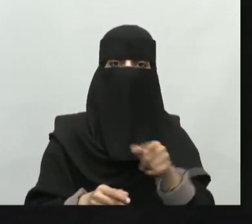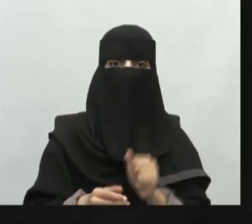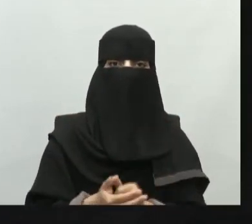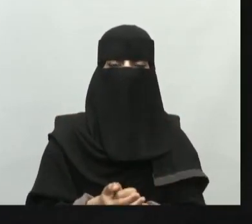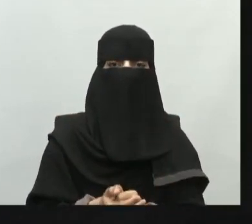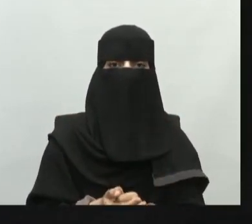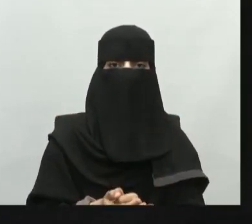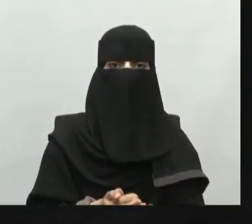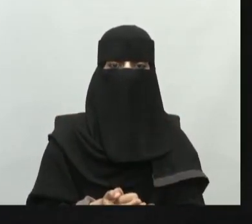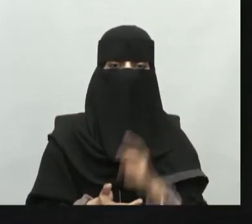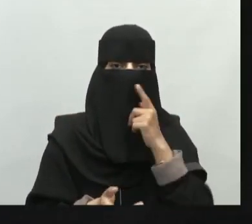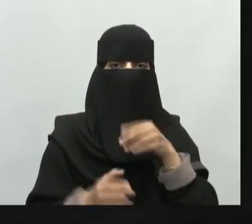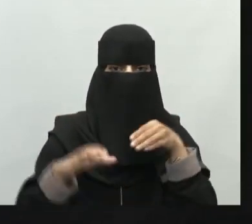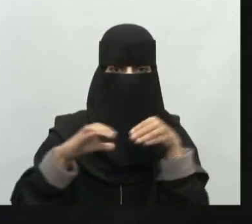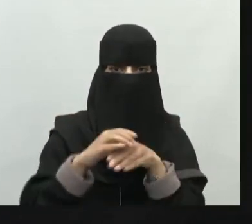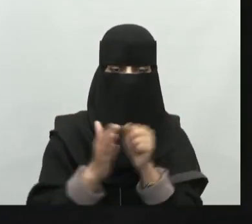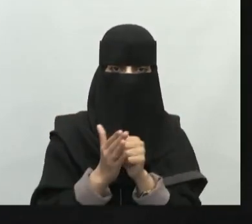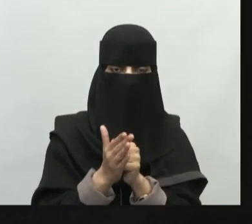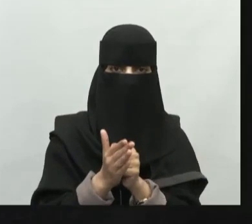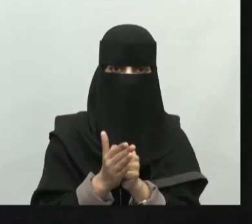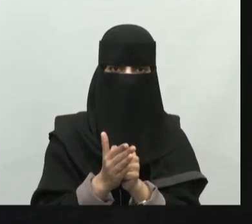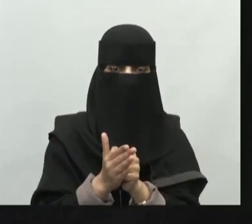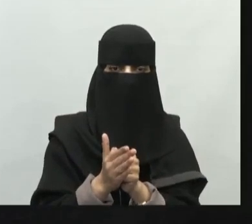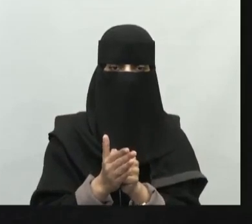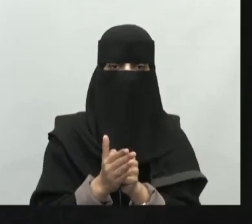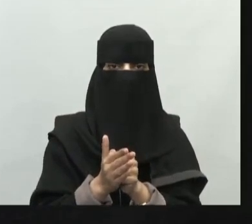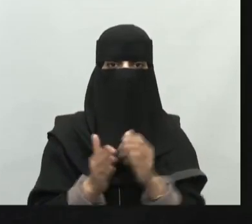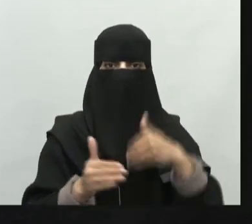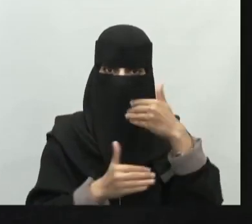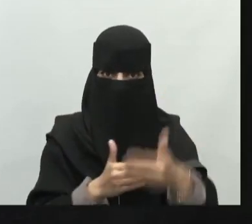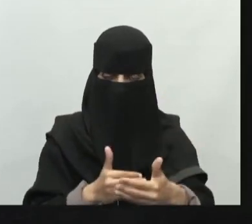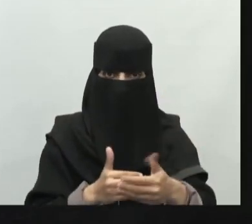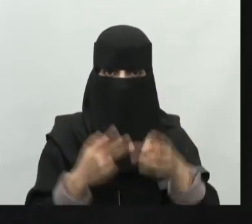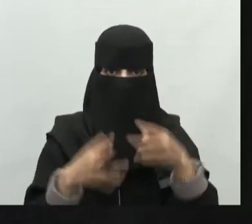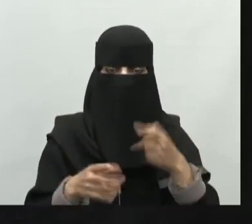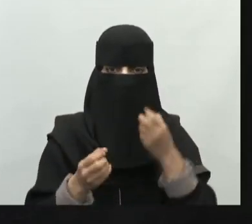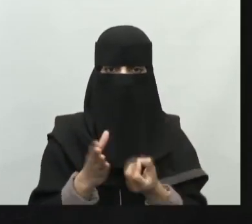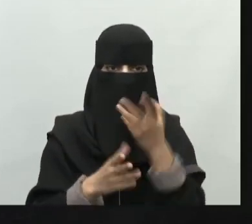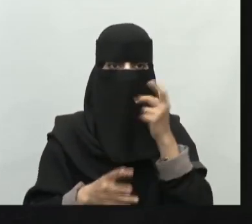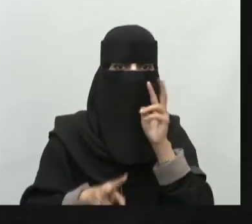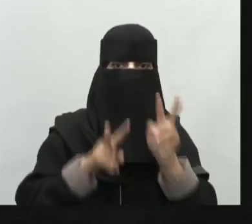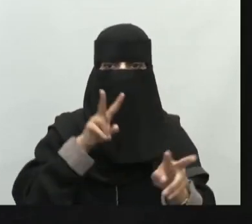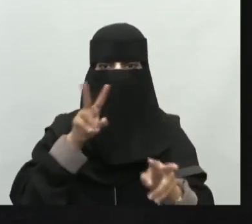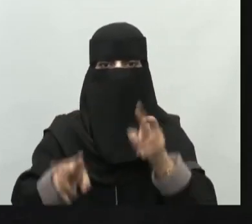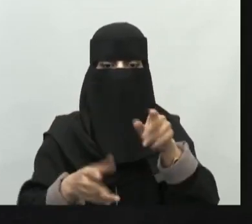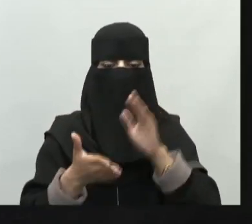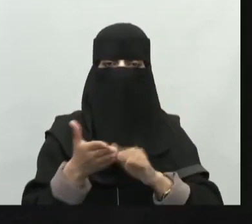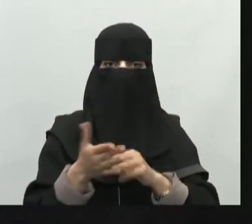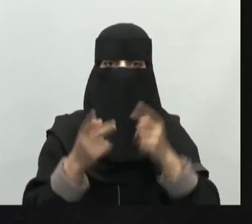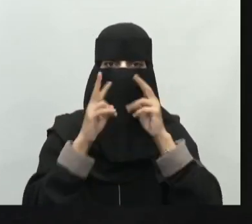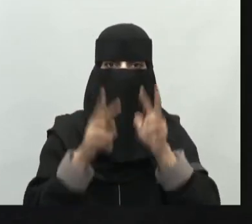حاله بيات قبل قبل هذه الفتره وبعدها تبدا تظهر وهذا خطر